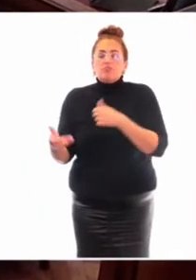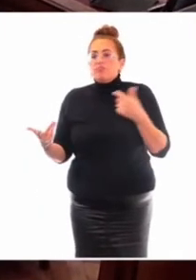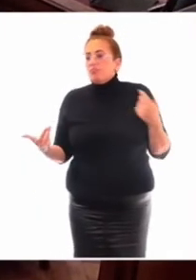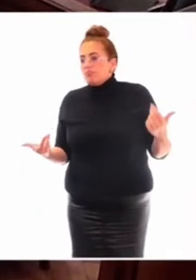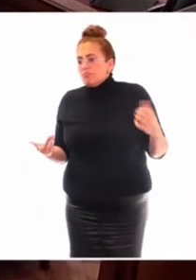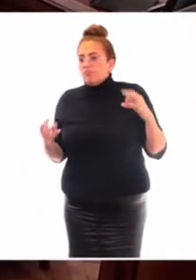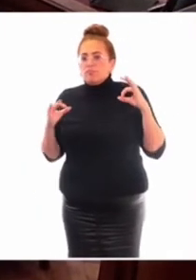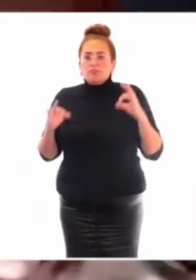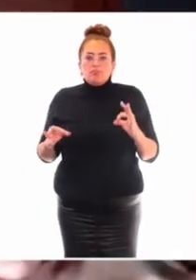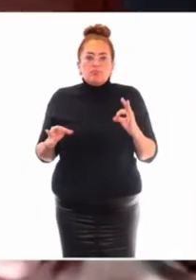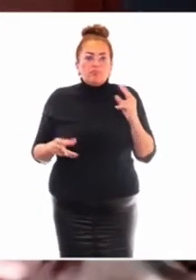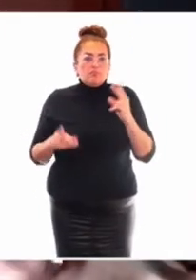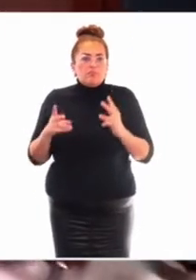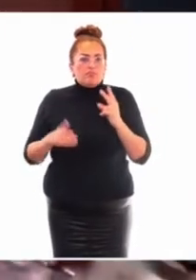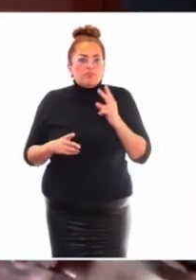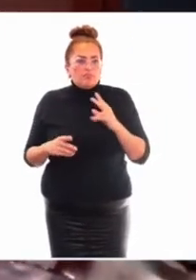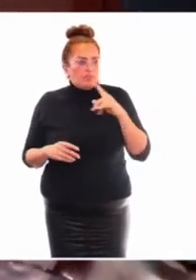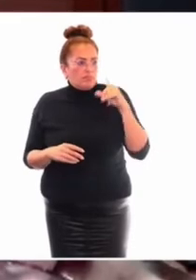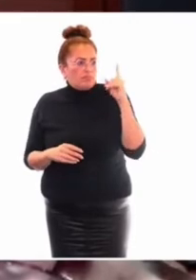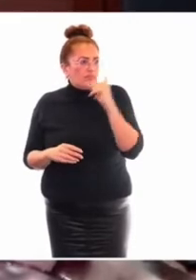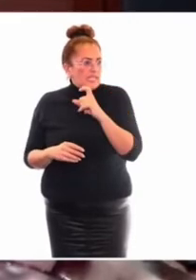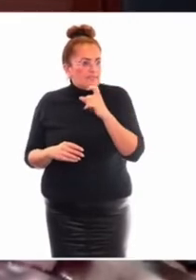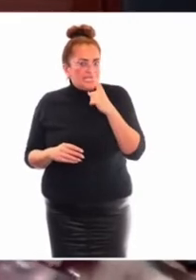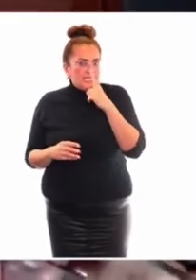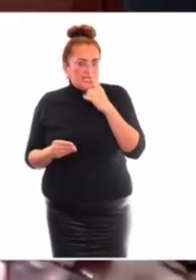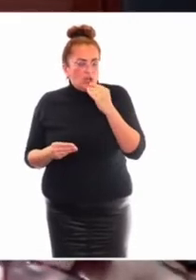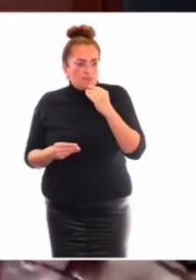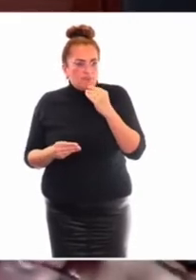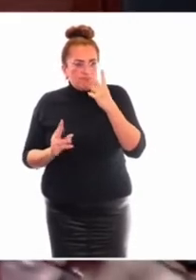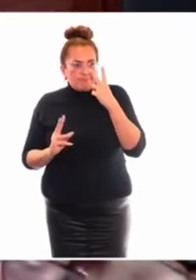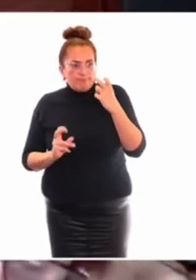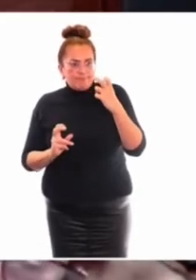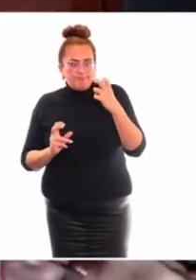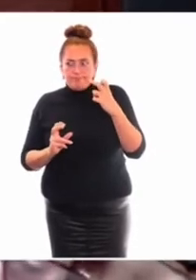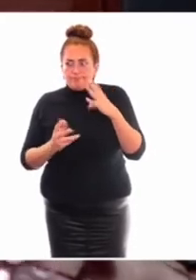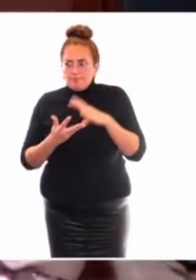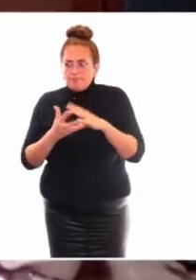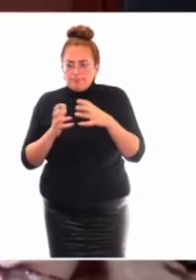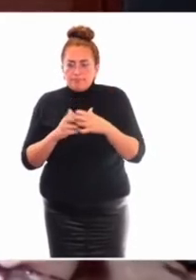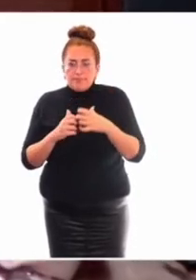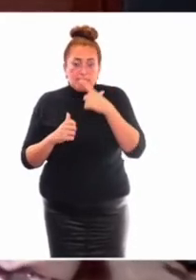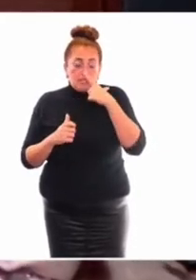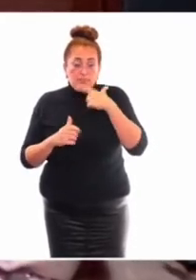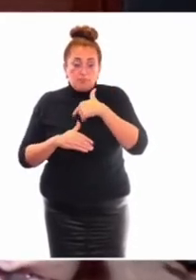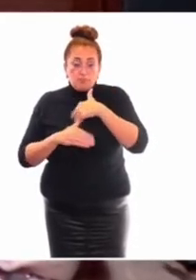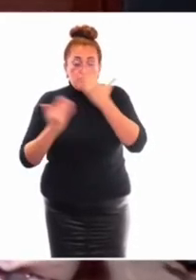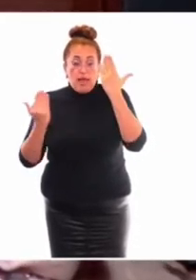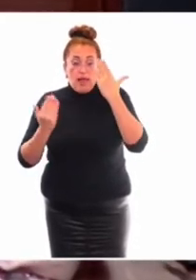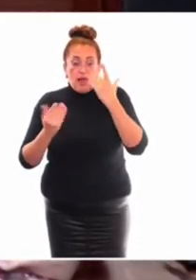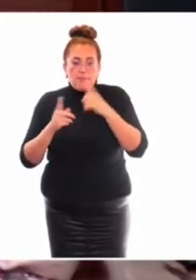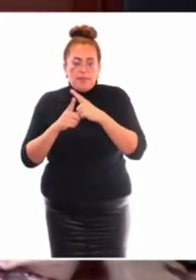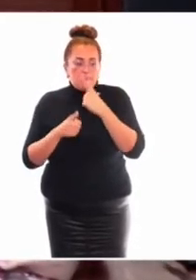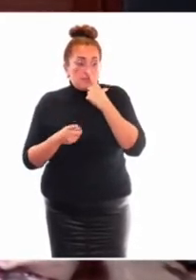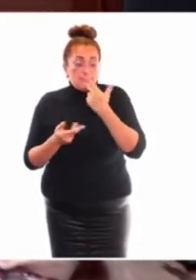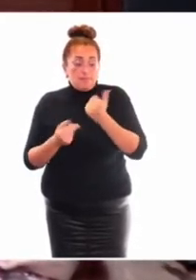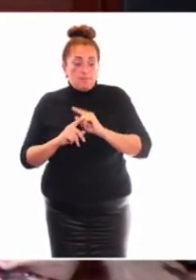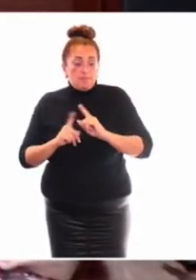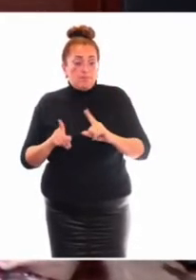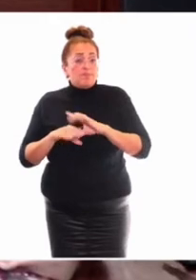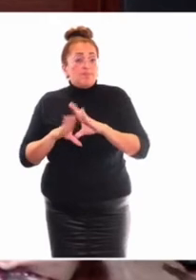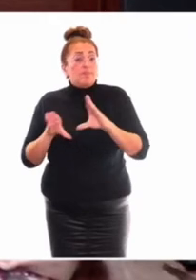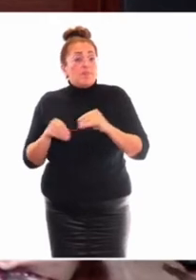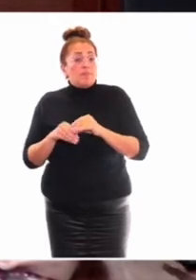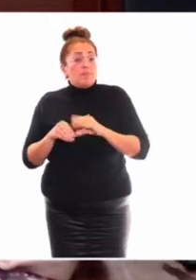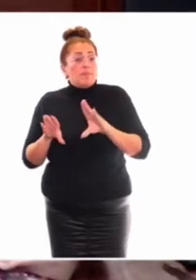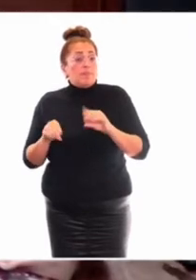mal à faire passer, c'est qu'il y a un malaise et parfois un ras-le-bol profond chez une grande partie des familles bordelaises. C'est